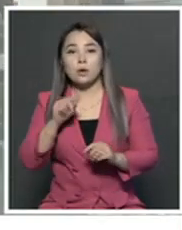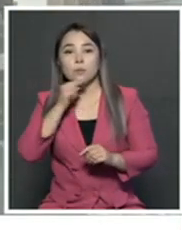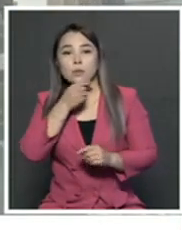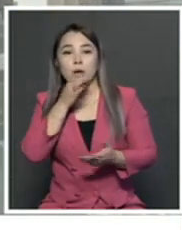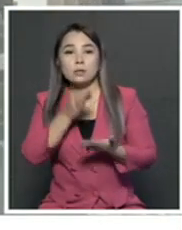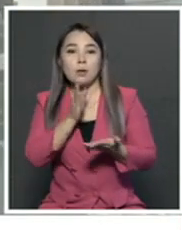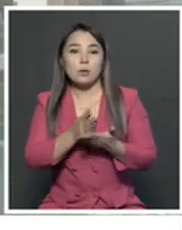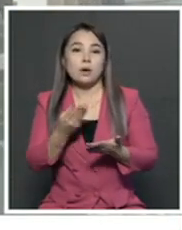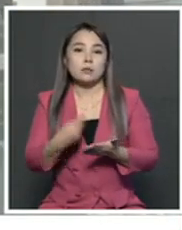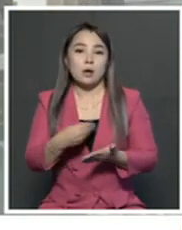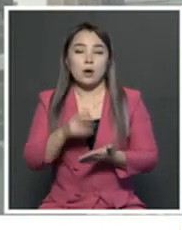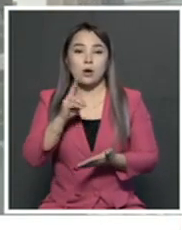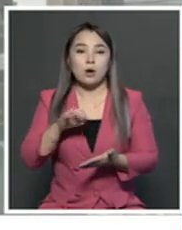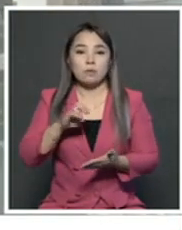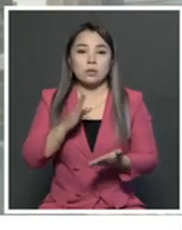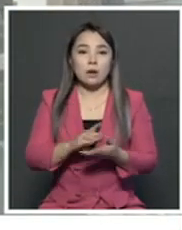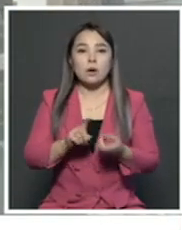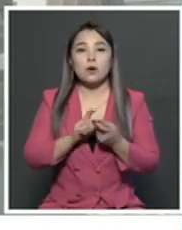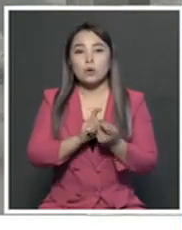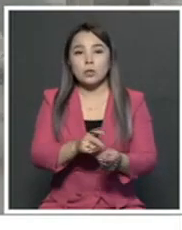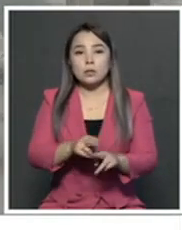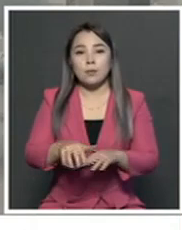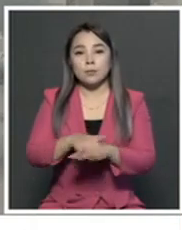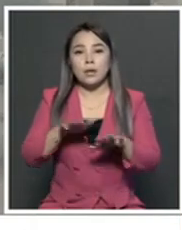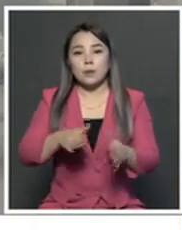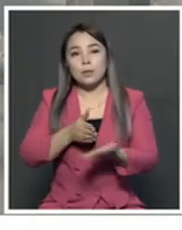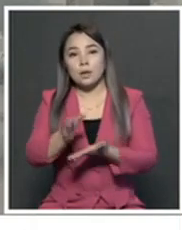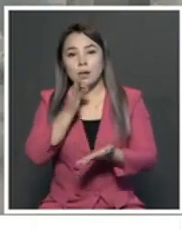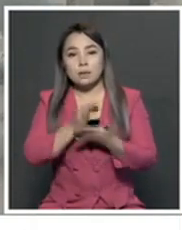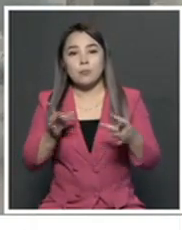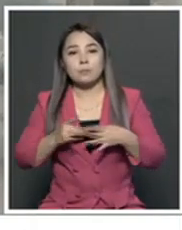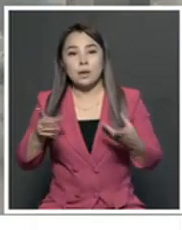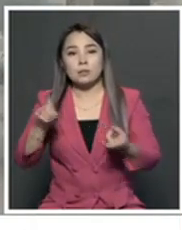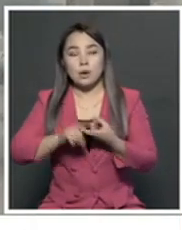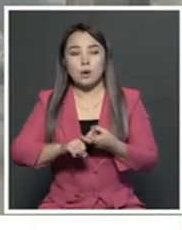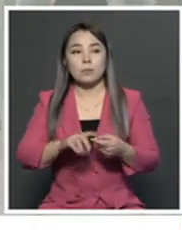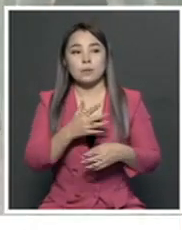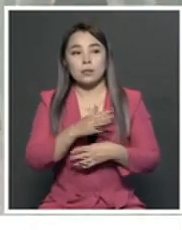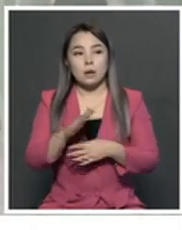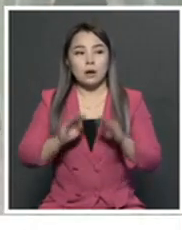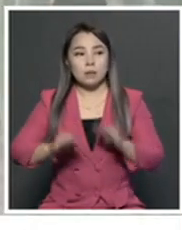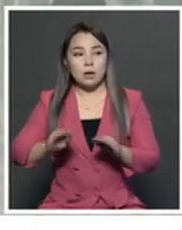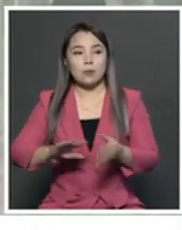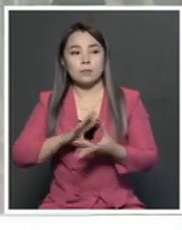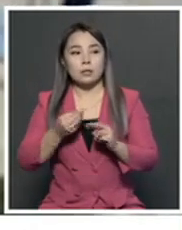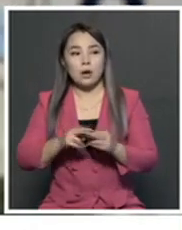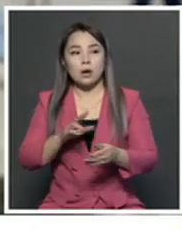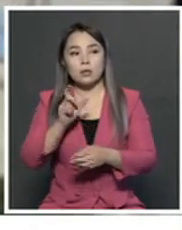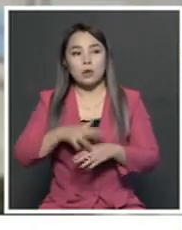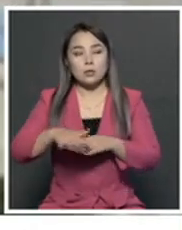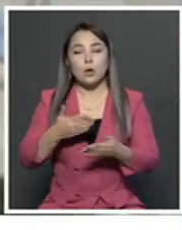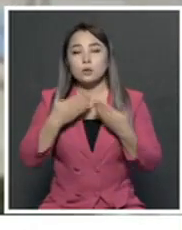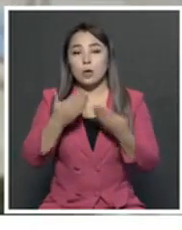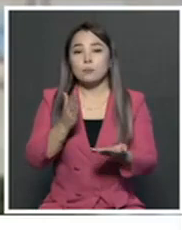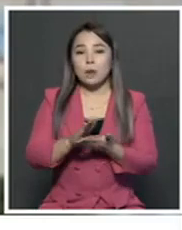үнемделгенін айтты. Ол қаражат ковидпен күреске, білім саласына бағытталып отыр. Ал мереке қарсаңында мұзғалашық салынады. Себебі халықтың сұранысы бар. Оның